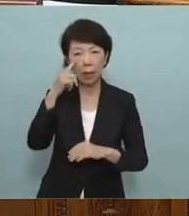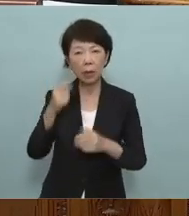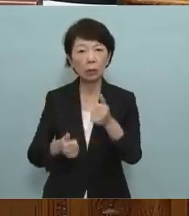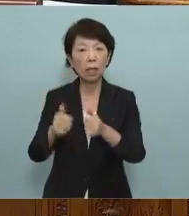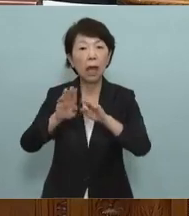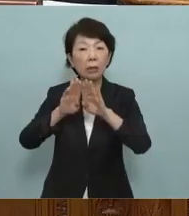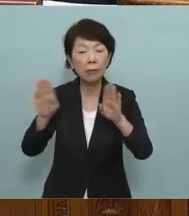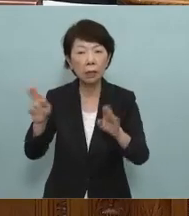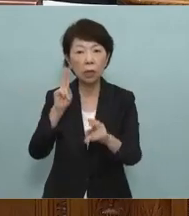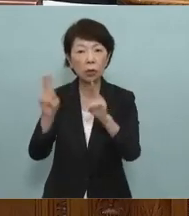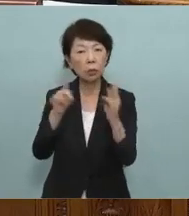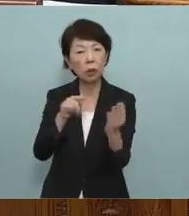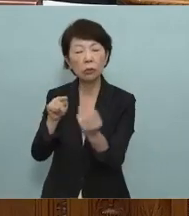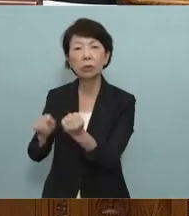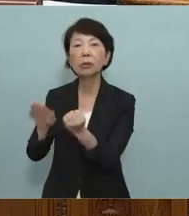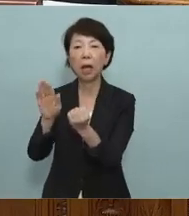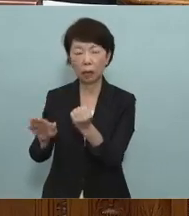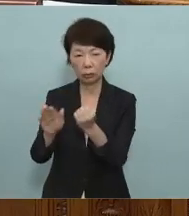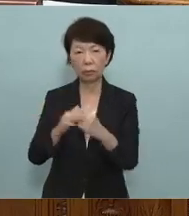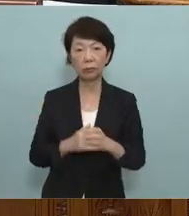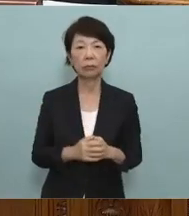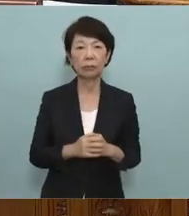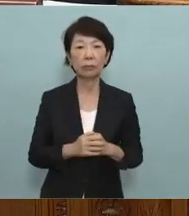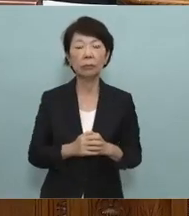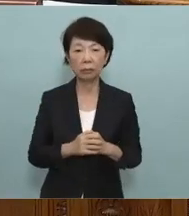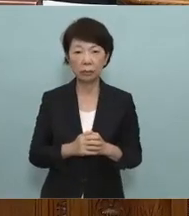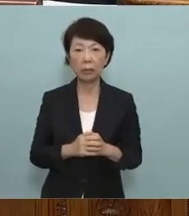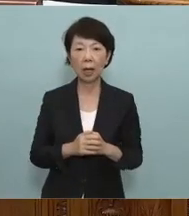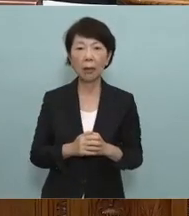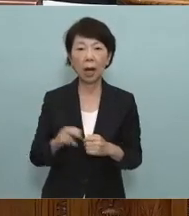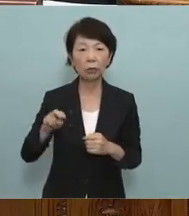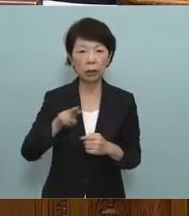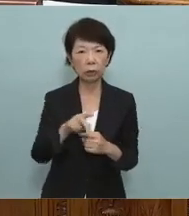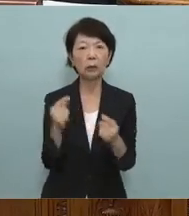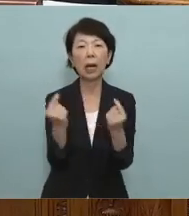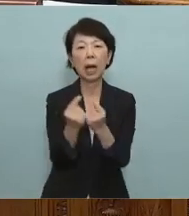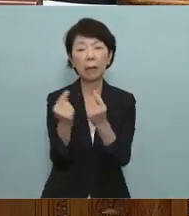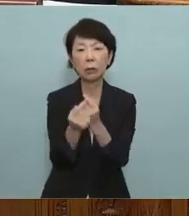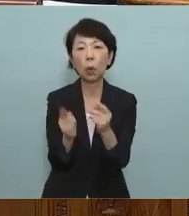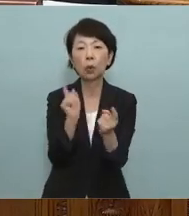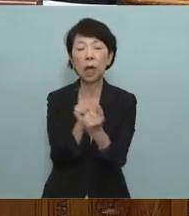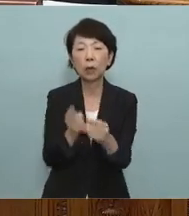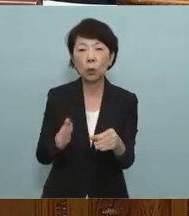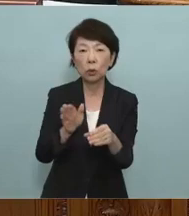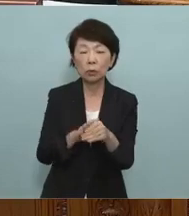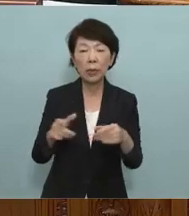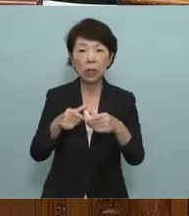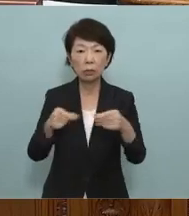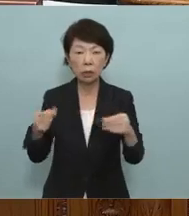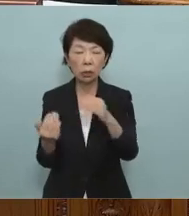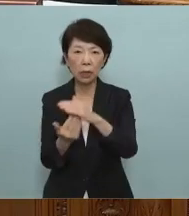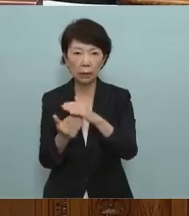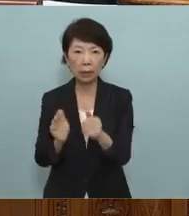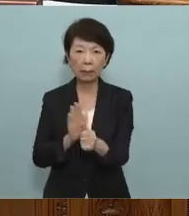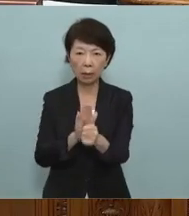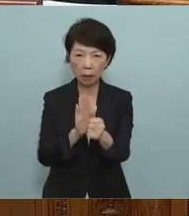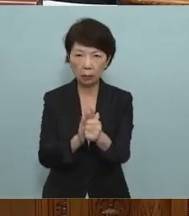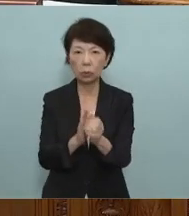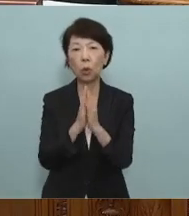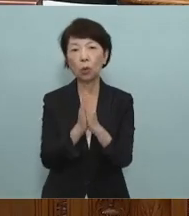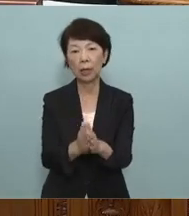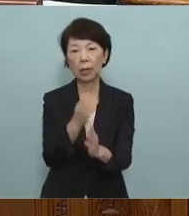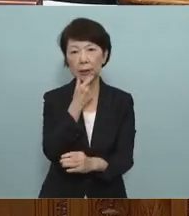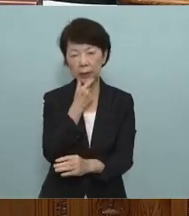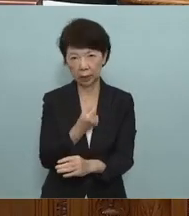している企業も複数あります。変異株への対応を含めて、国による最大限のバックアップをお願いし